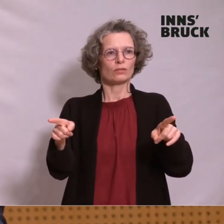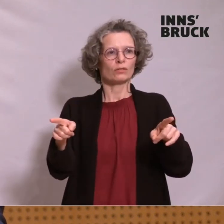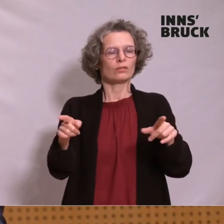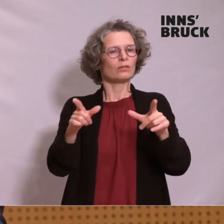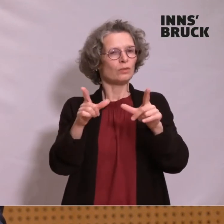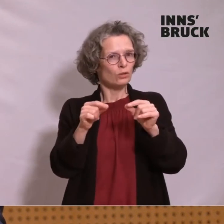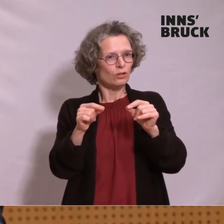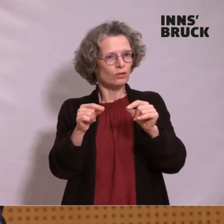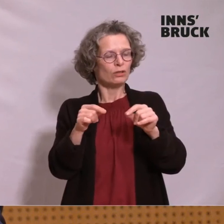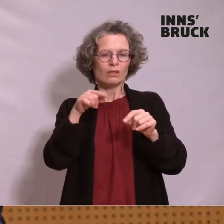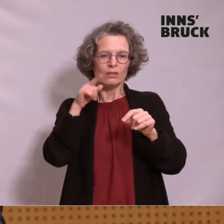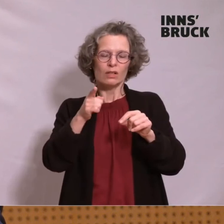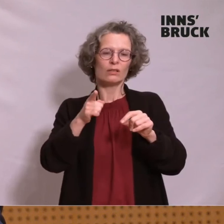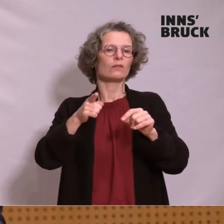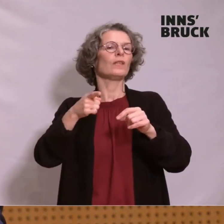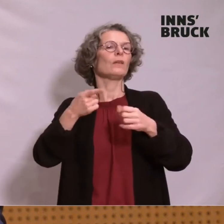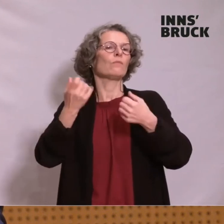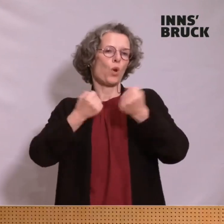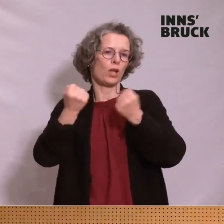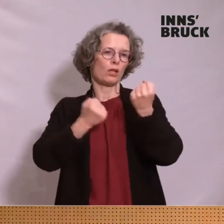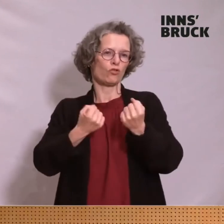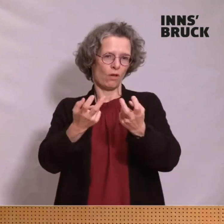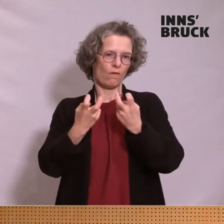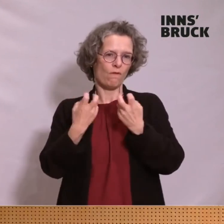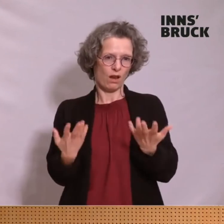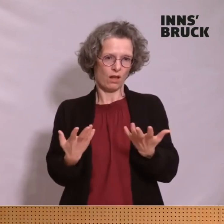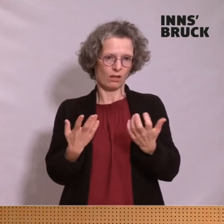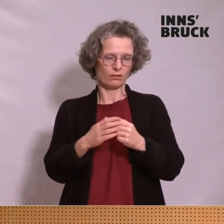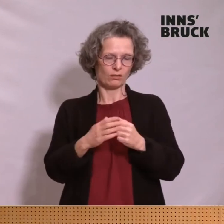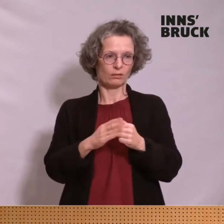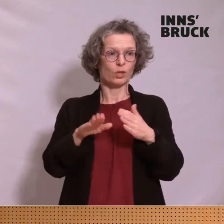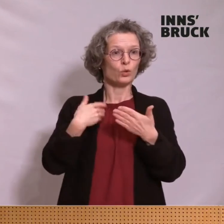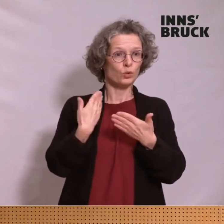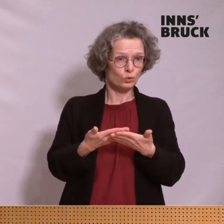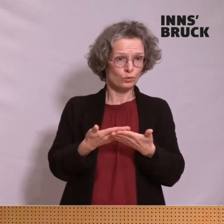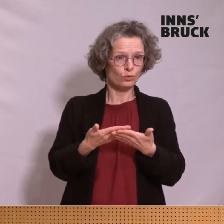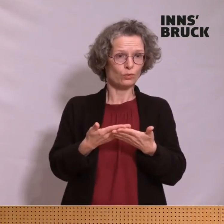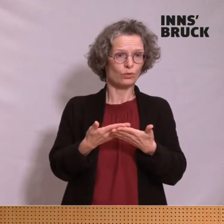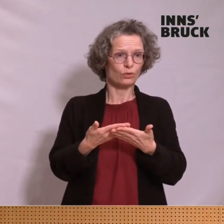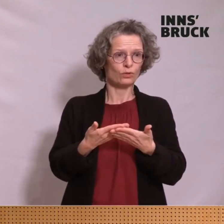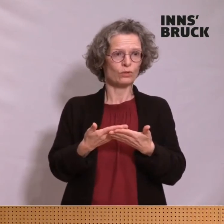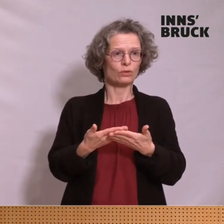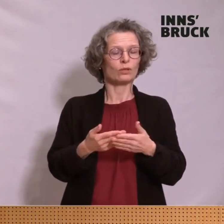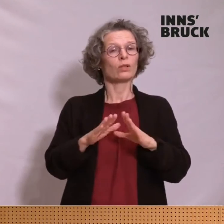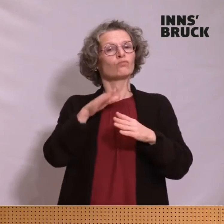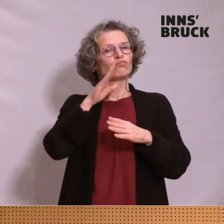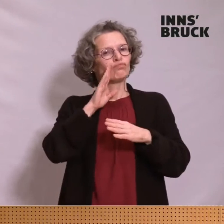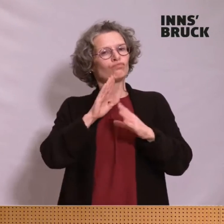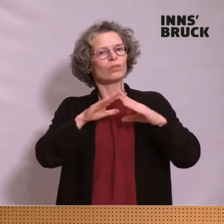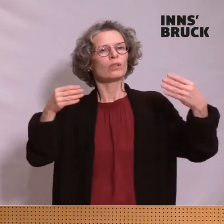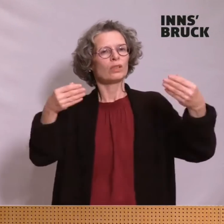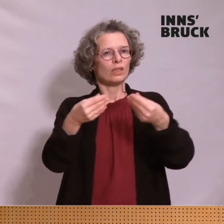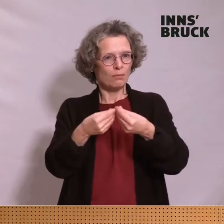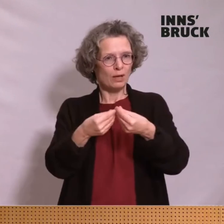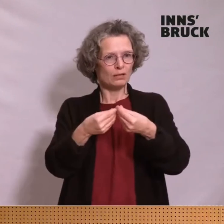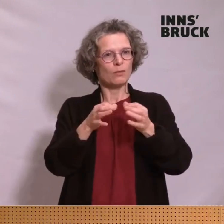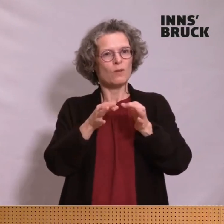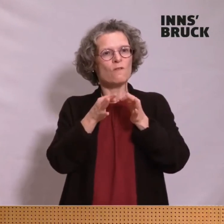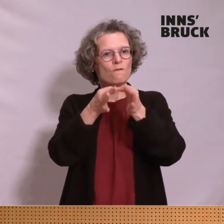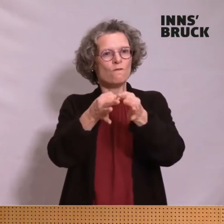politischer Wille. In diesem Sinne lassen Sie uns gemeinsam für